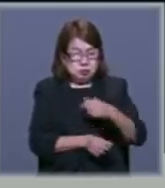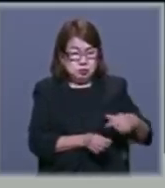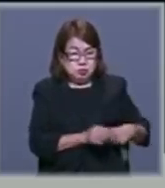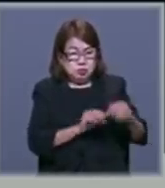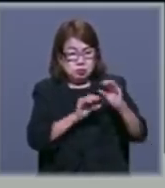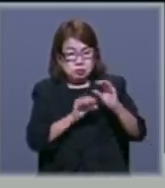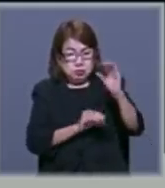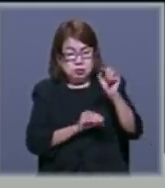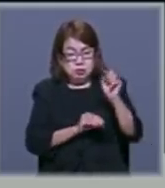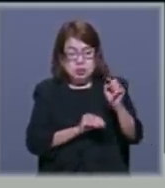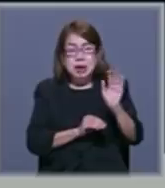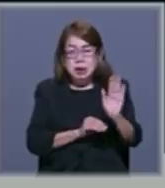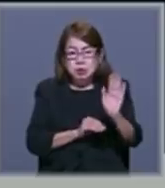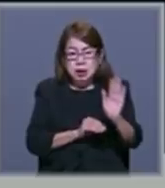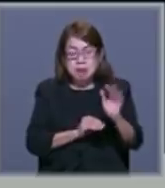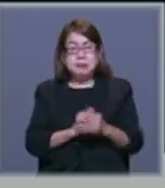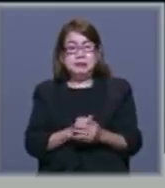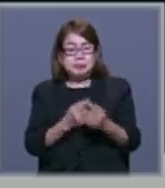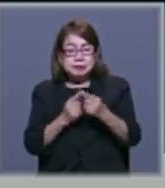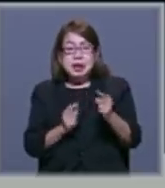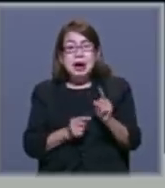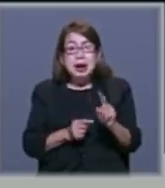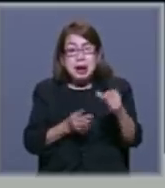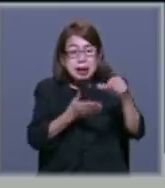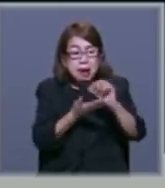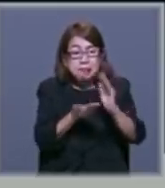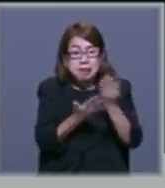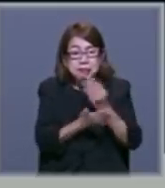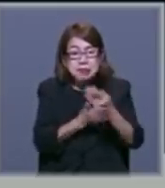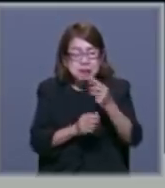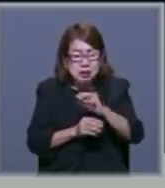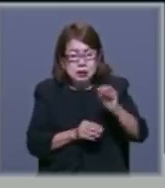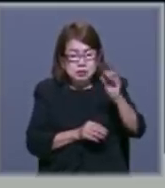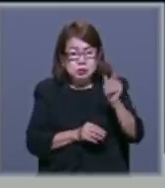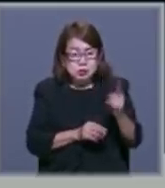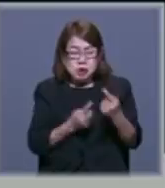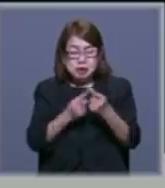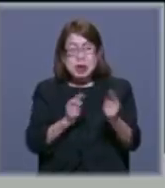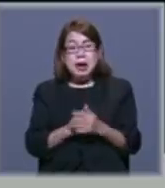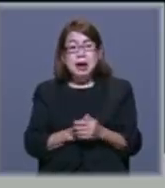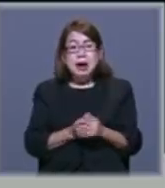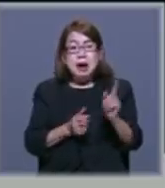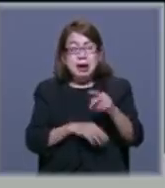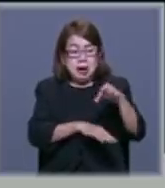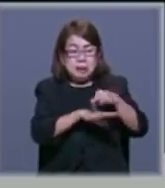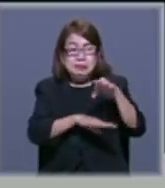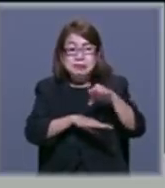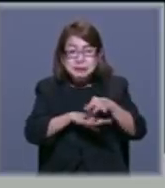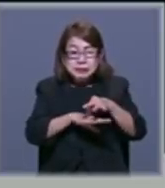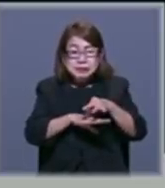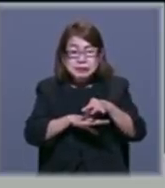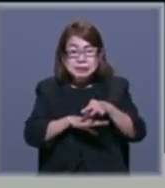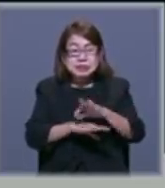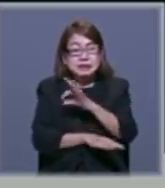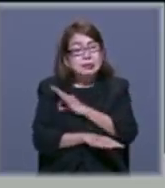ว้ในรัฐธรรมนูญแต่กระนั้นก็หาได้ทำให้หลักการพื้นฐานทางรัฐธรรมนูญว่าด้วยฐานะของสมาชิกพระบรมวงศานุว